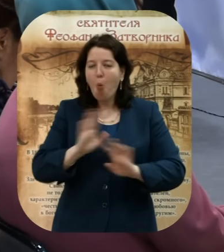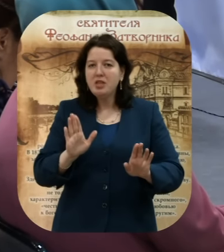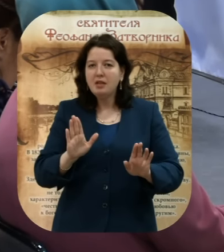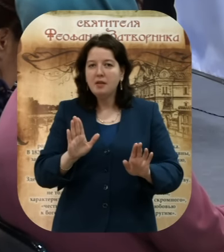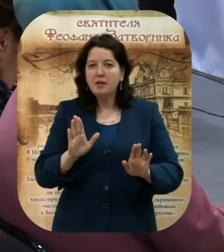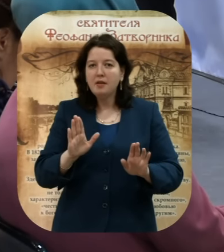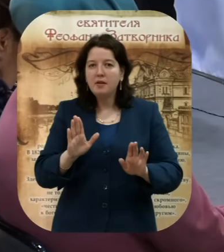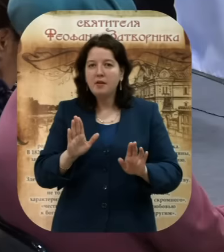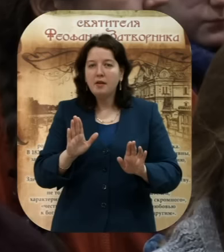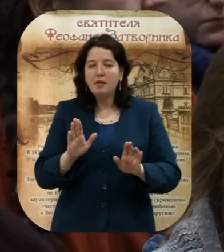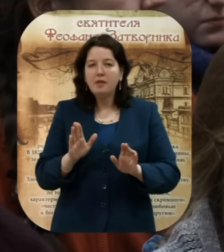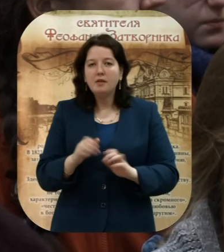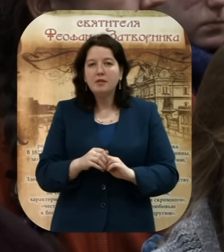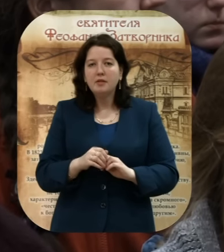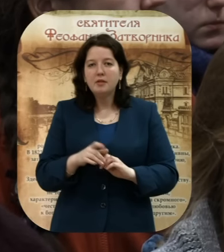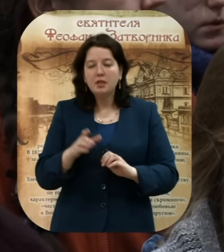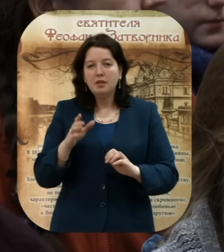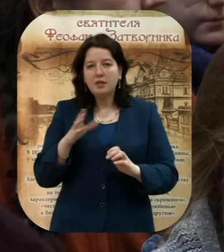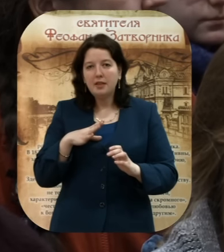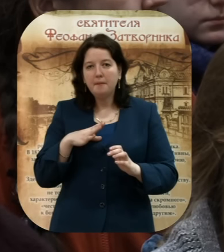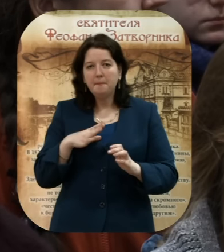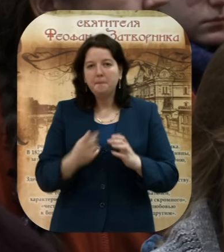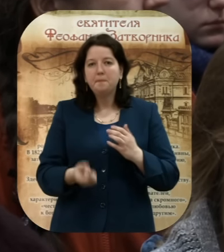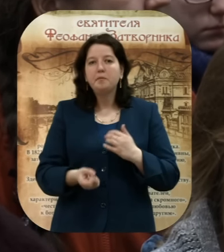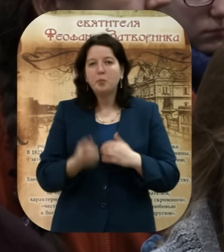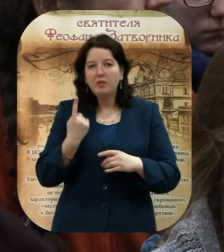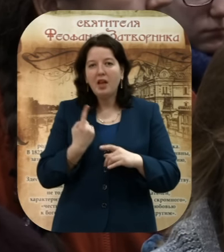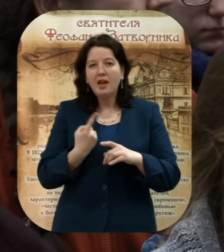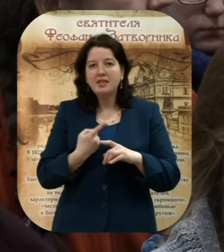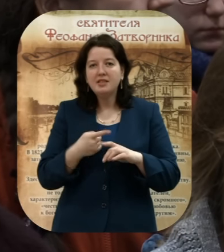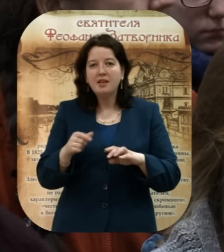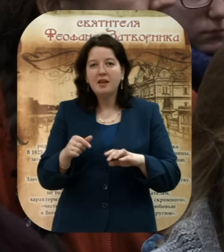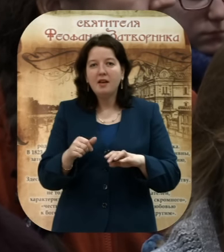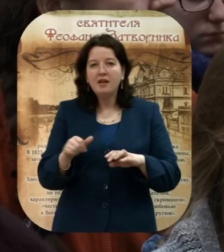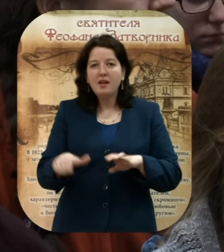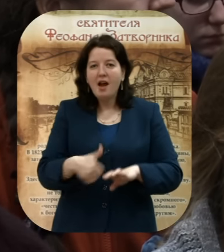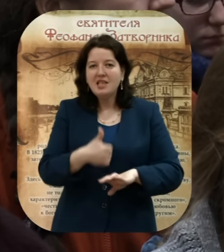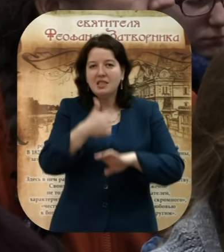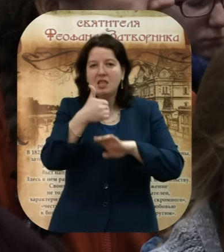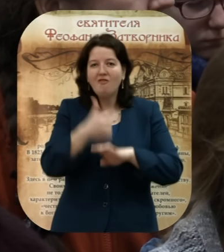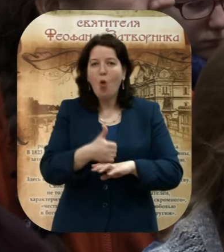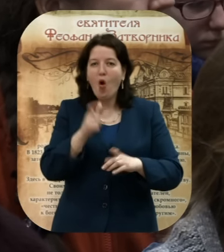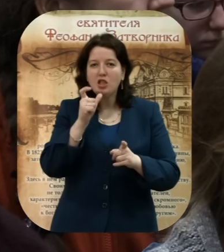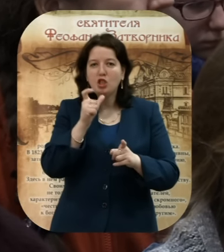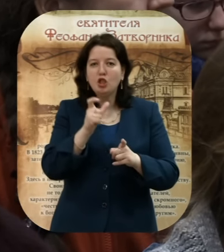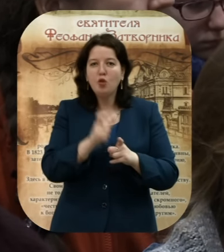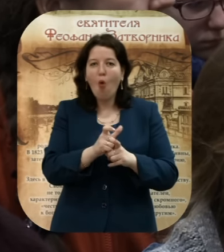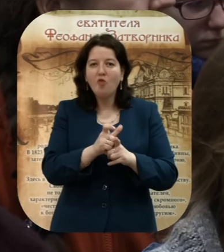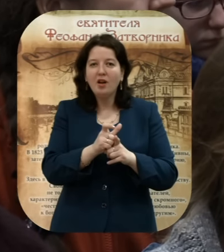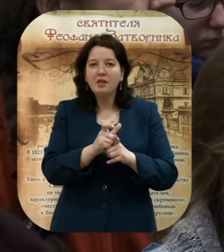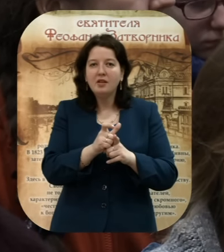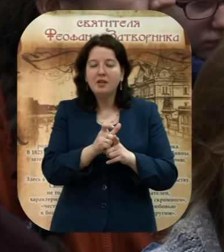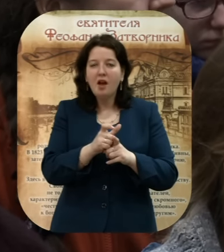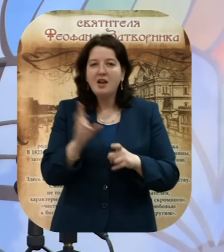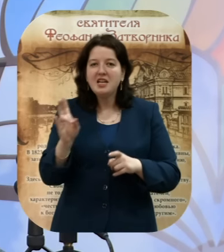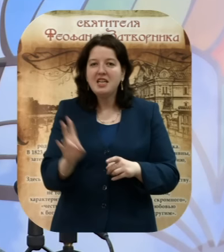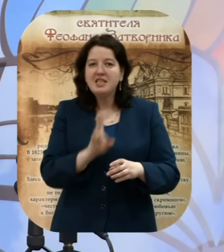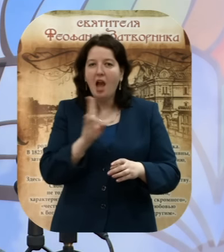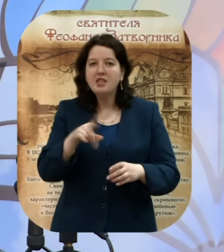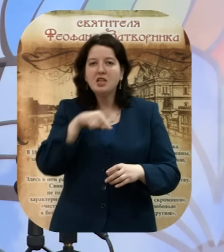и звучит самое, я бы сказал, фундаментальное слово в христианской духовной